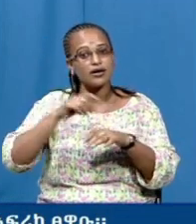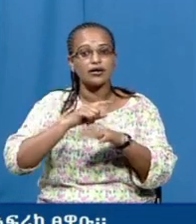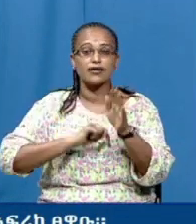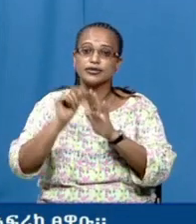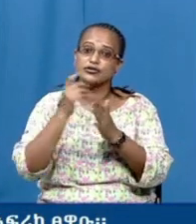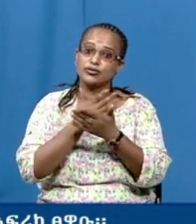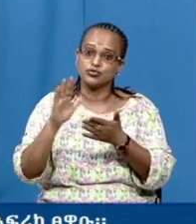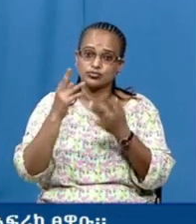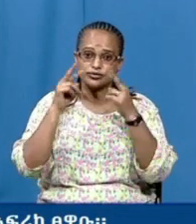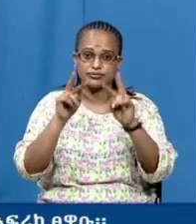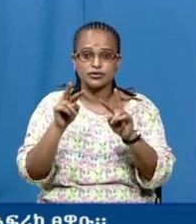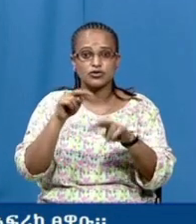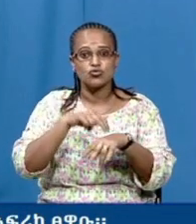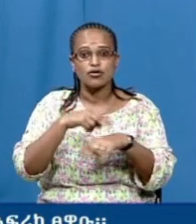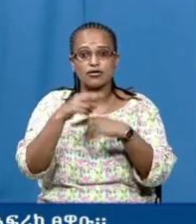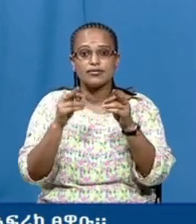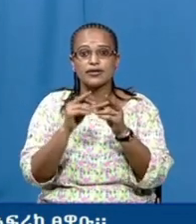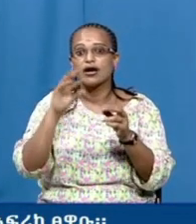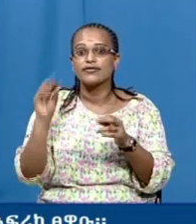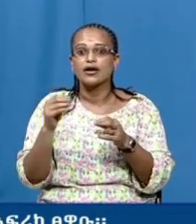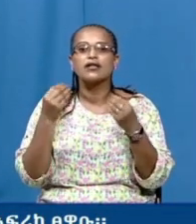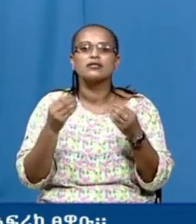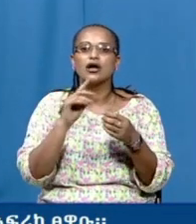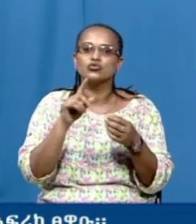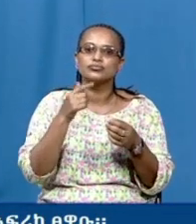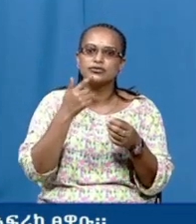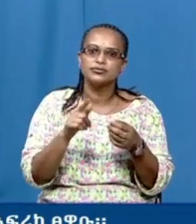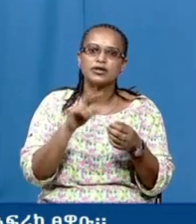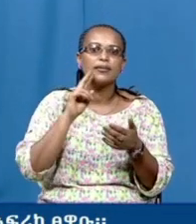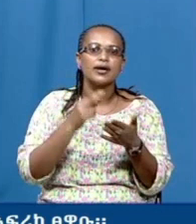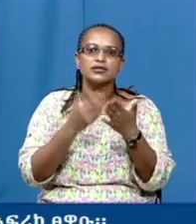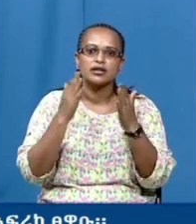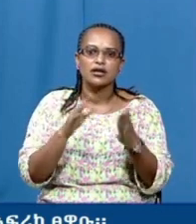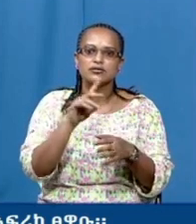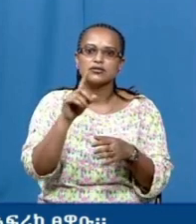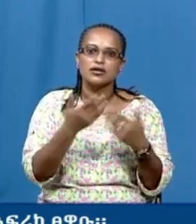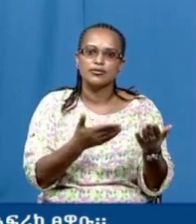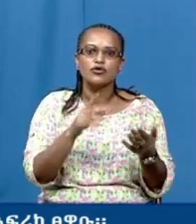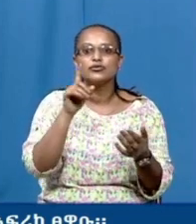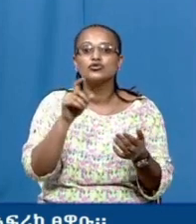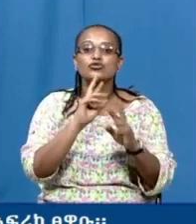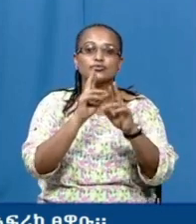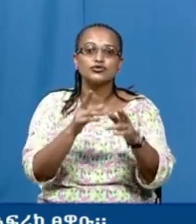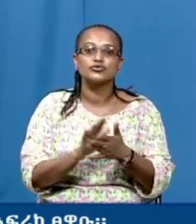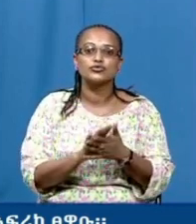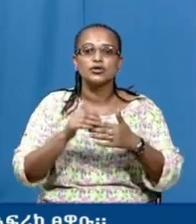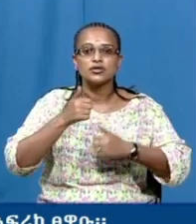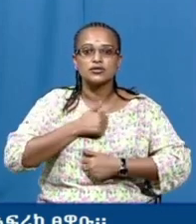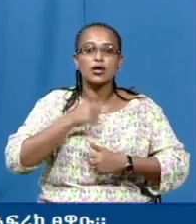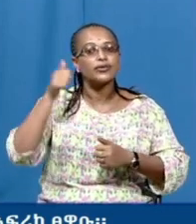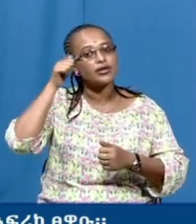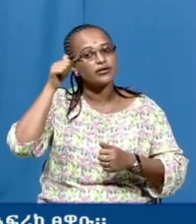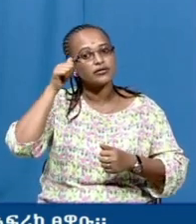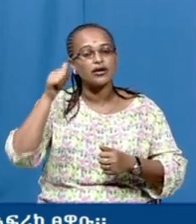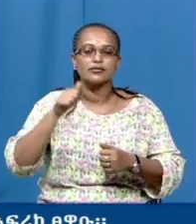ዘይመውጹ በዝምልከት ቆዋም ህብረት አፍሪካ እንታዩ በዝብል ካብ ጋዜጠኛታት ዝቀርበሎም ሕተን ትመልሱ ሰራዊት ኤርትራን